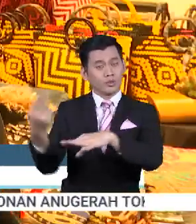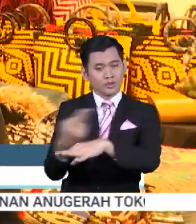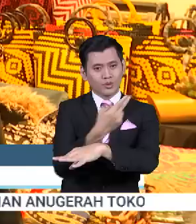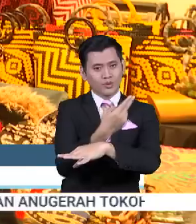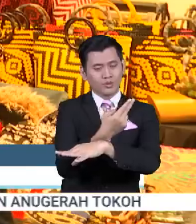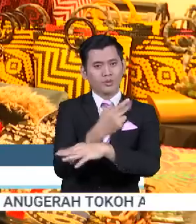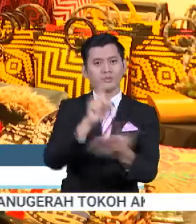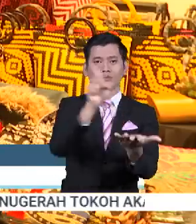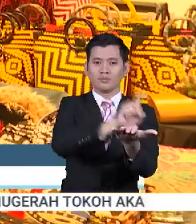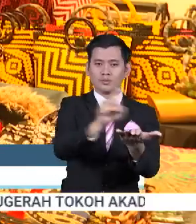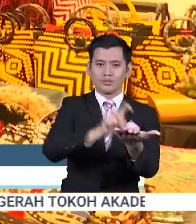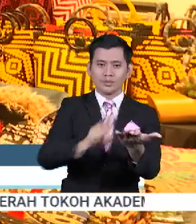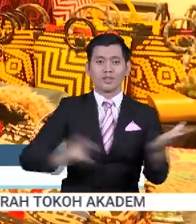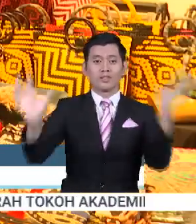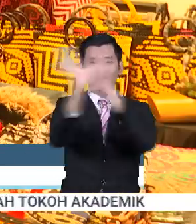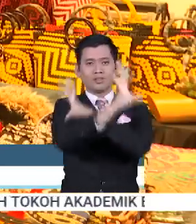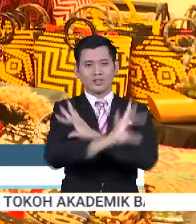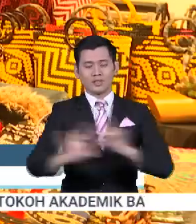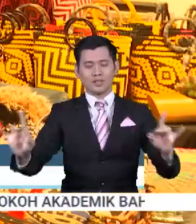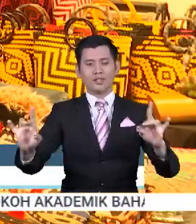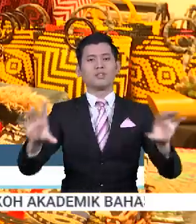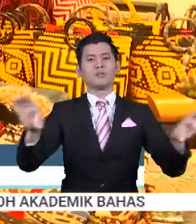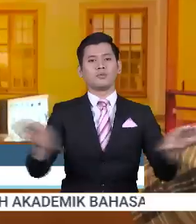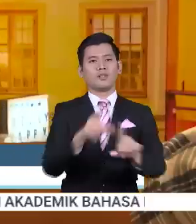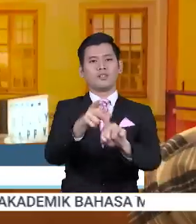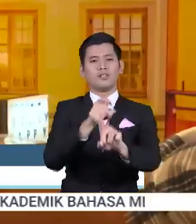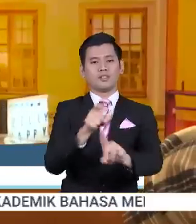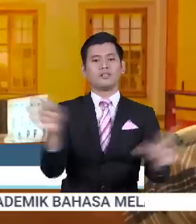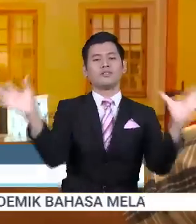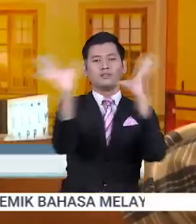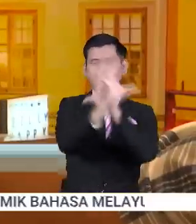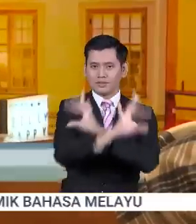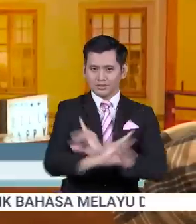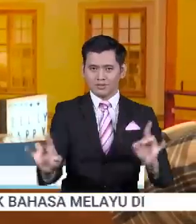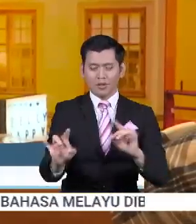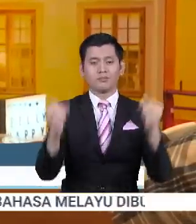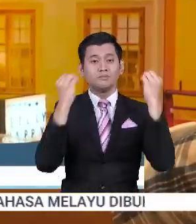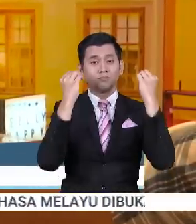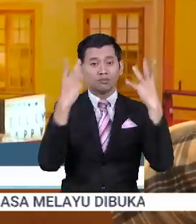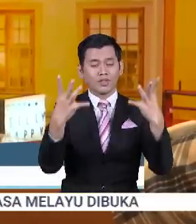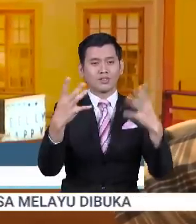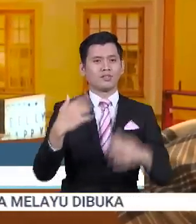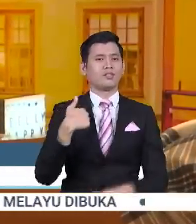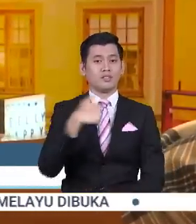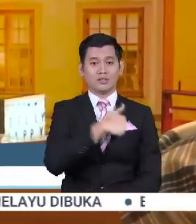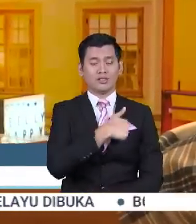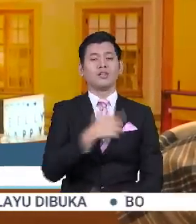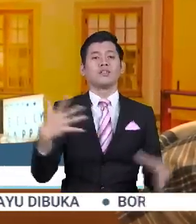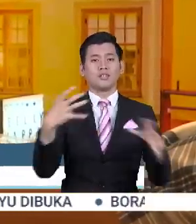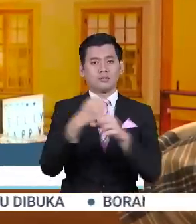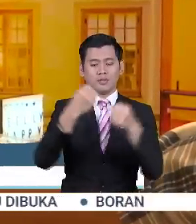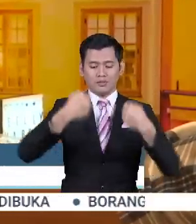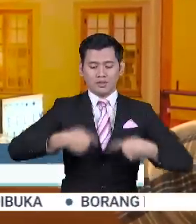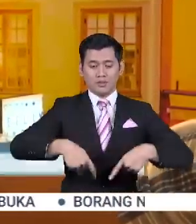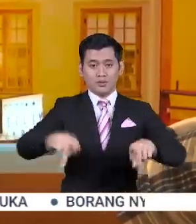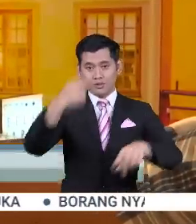Batik Sarawak yang memang diperbuat daripada Borneo. Suka, banyak suka sebab pavilion memberi peluang kepada kita